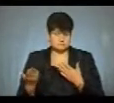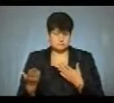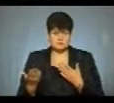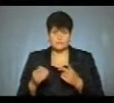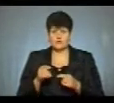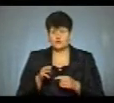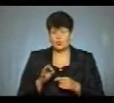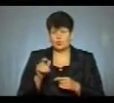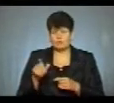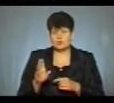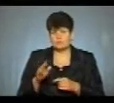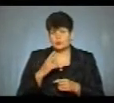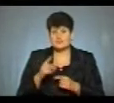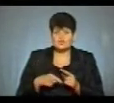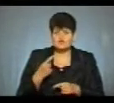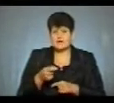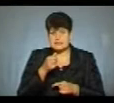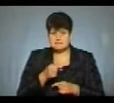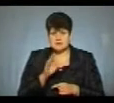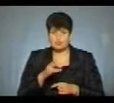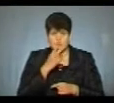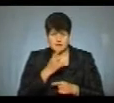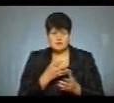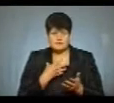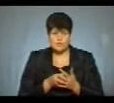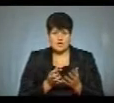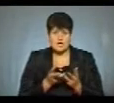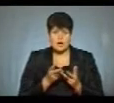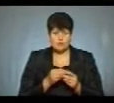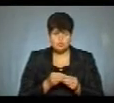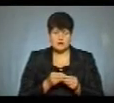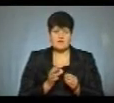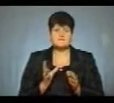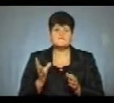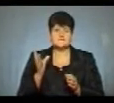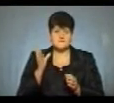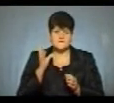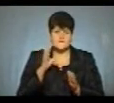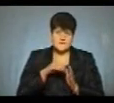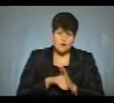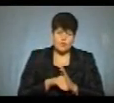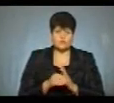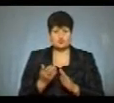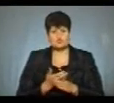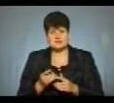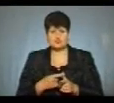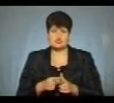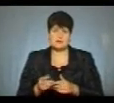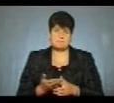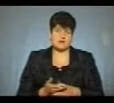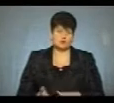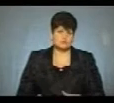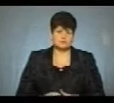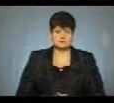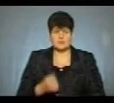то людина буде бачити через місяць, буде бачити в своїх рахунках враховану субсидію чи пільгу.